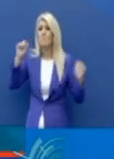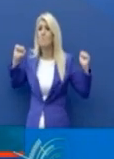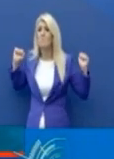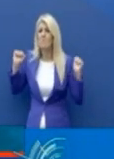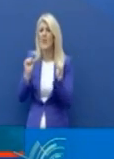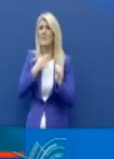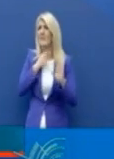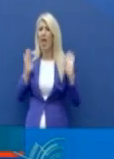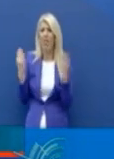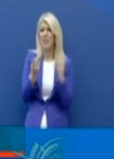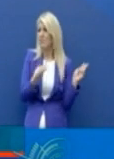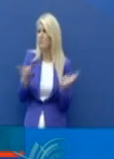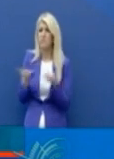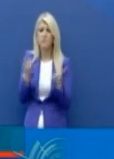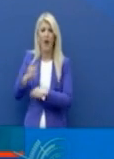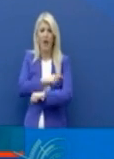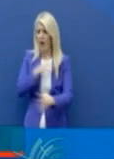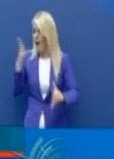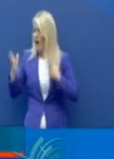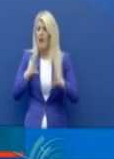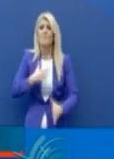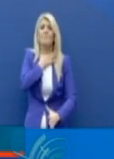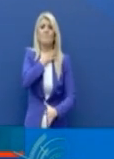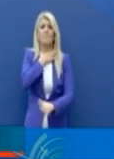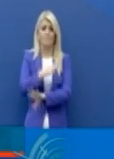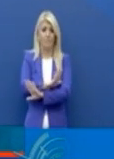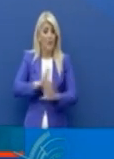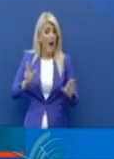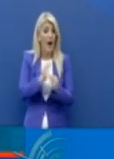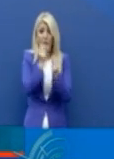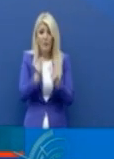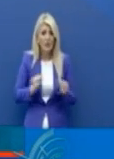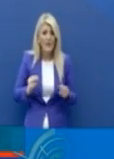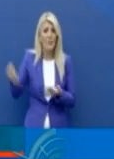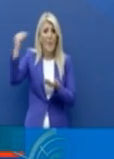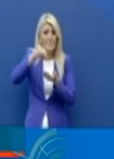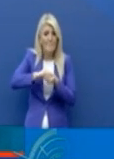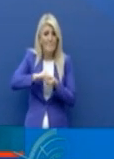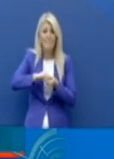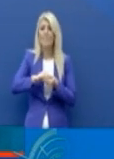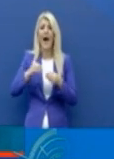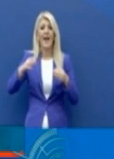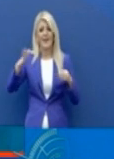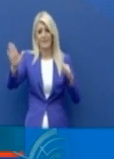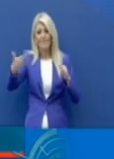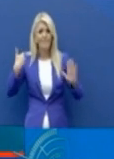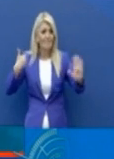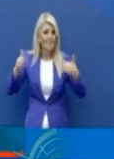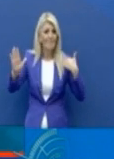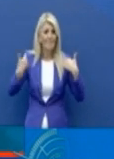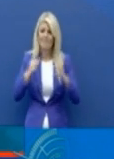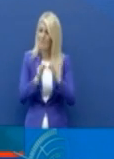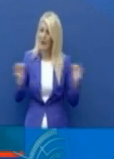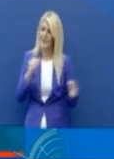μας. Δεν μπορούμε κατ' επέκταση να προχωρήσουμε σε επανεκκίνηση οικονομικών και κοινωνικών δραστηριοτήτων με τον